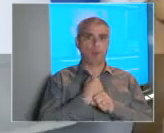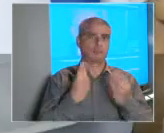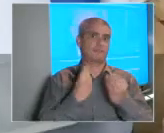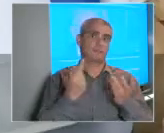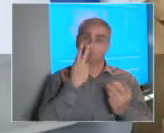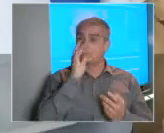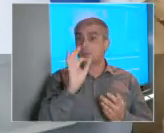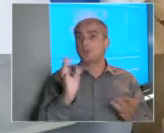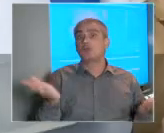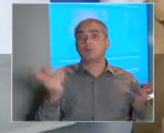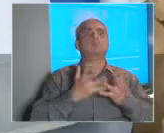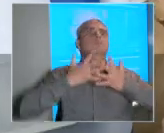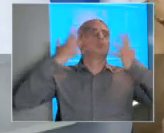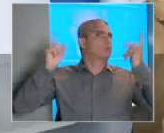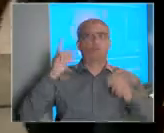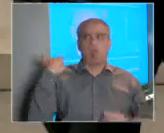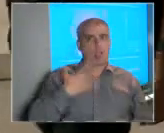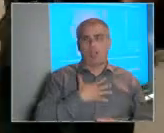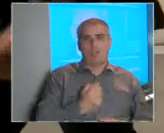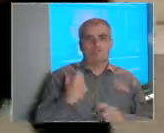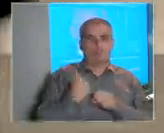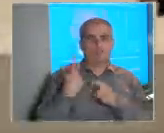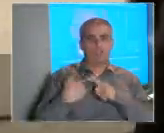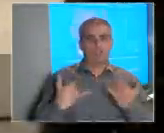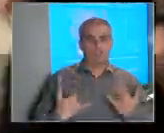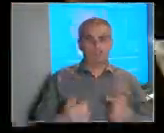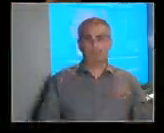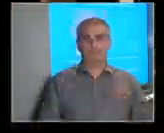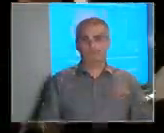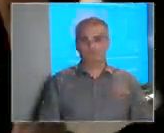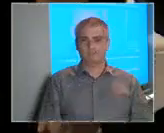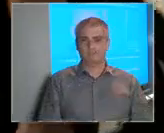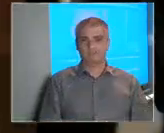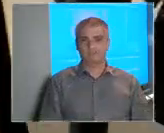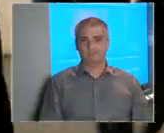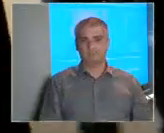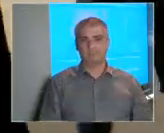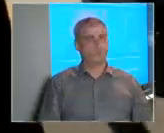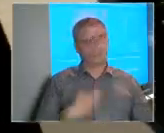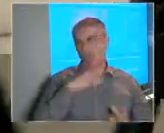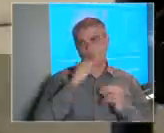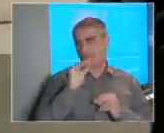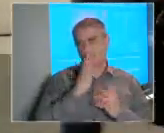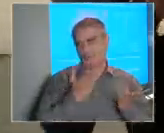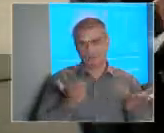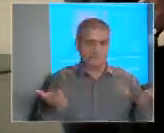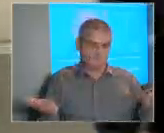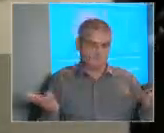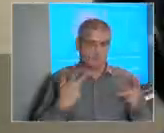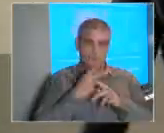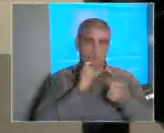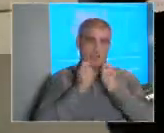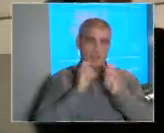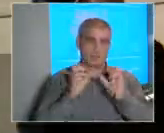דברים שמבחינתו הם גדולים שהוא לא העז עד עכשיו? אני חושב שלא דיברתי עם נתניהו, חוץ משהו ברעיונות